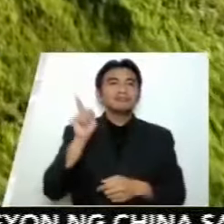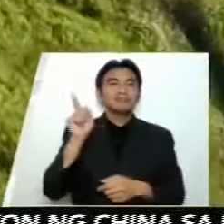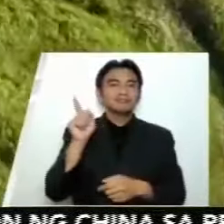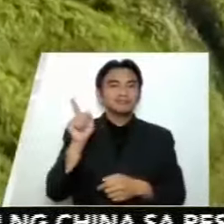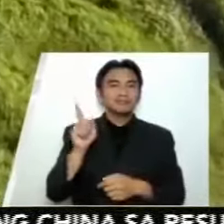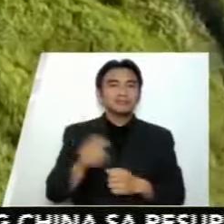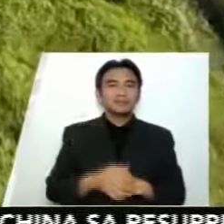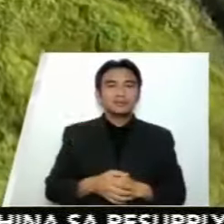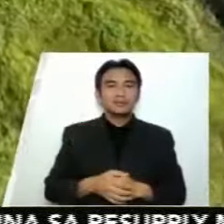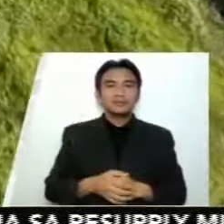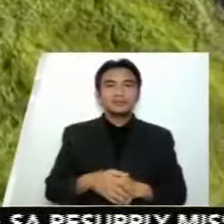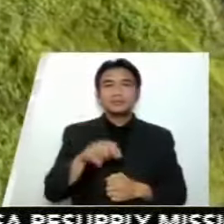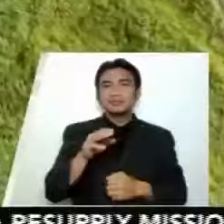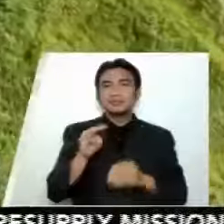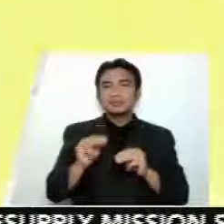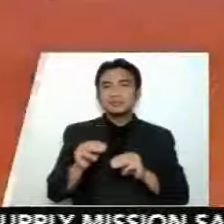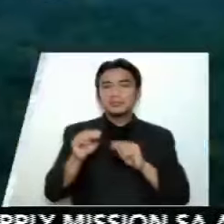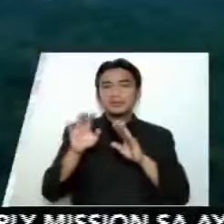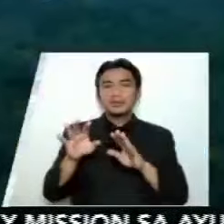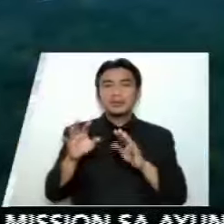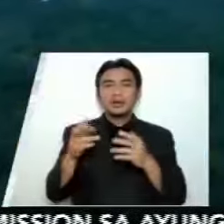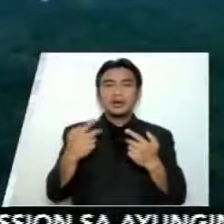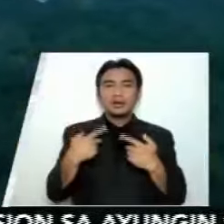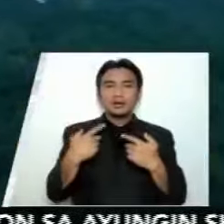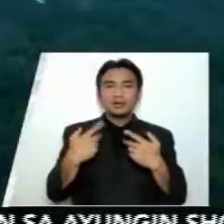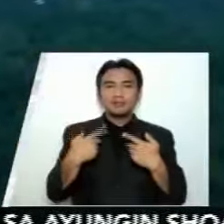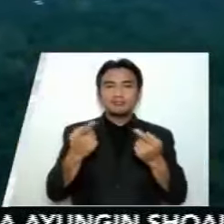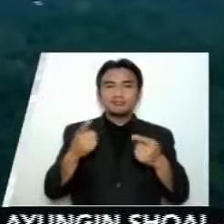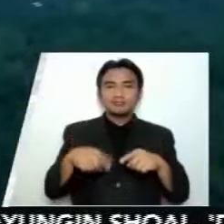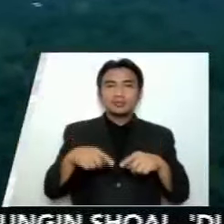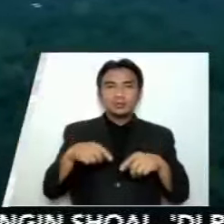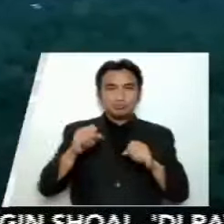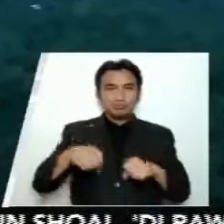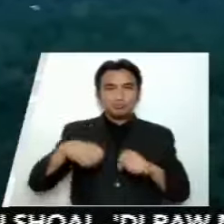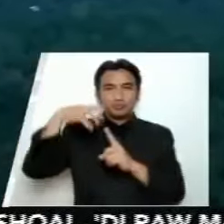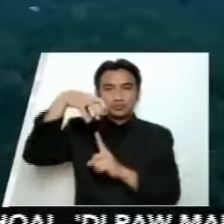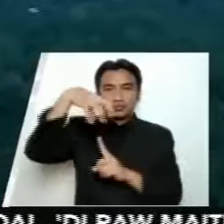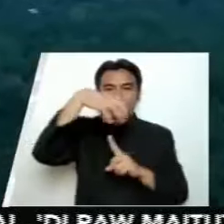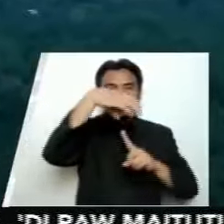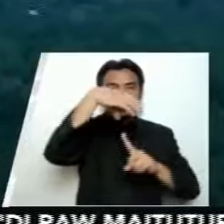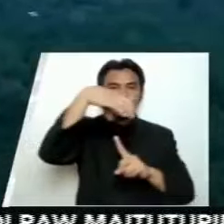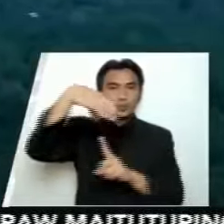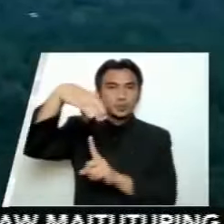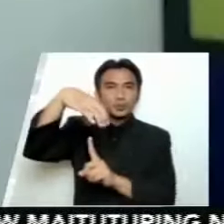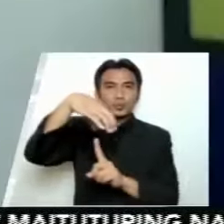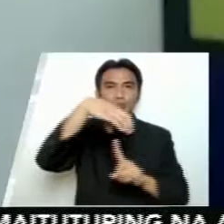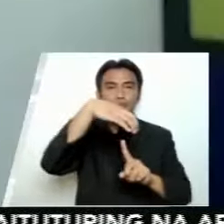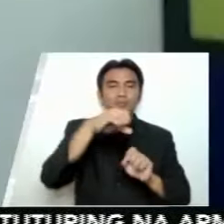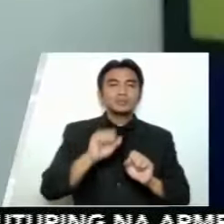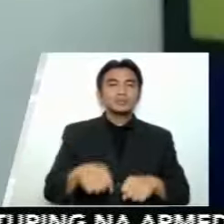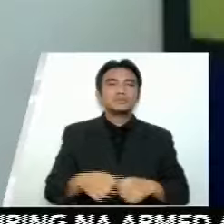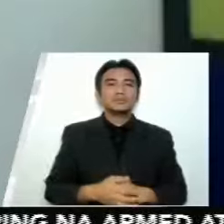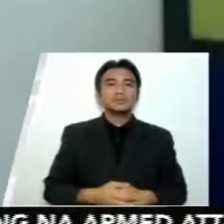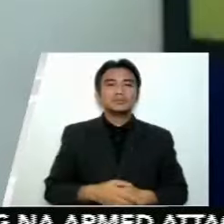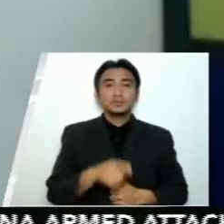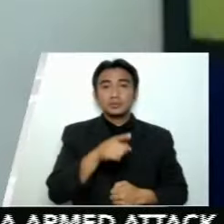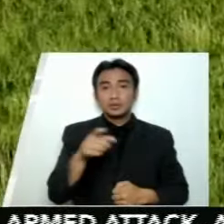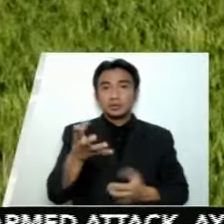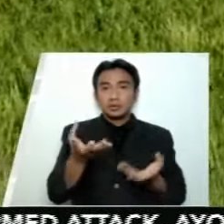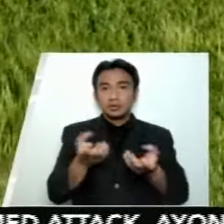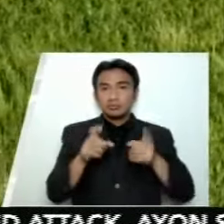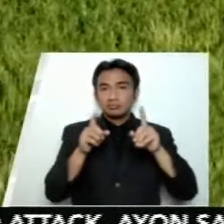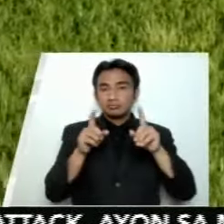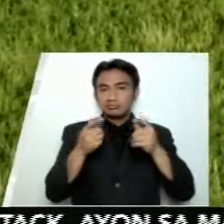saan may par glid sa mga gustong magtry din magdala lang sila ng maraming tubig